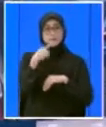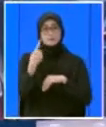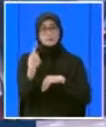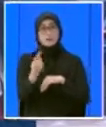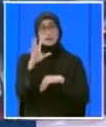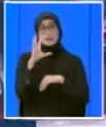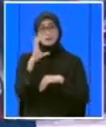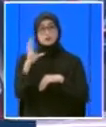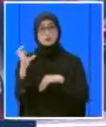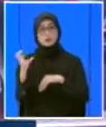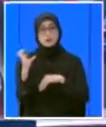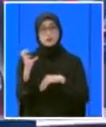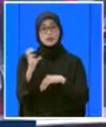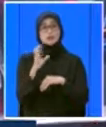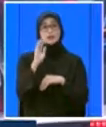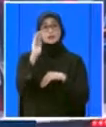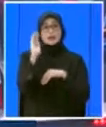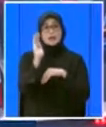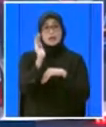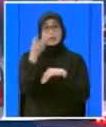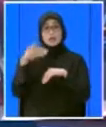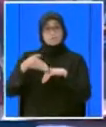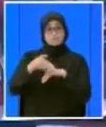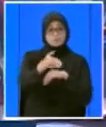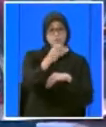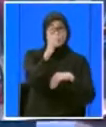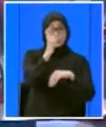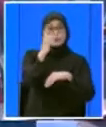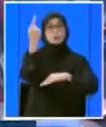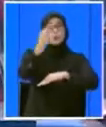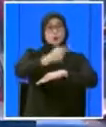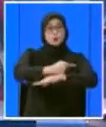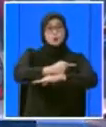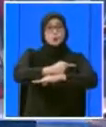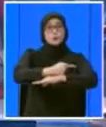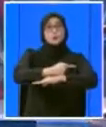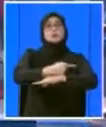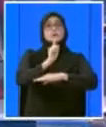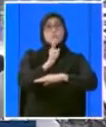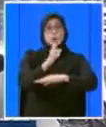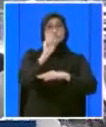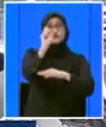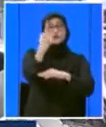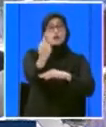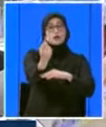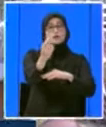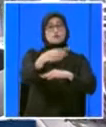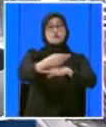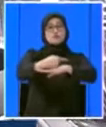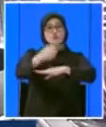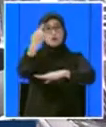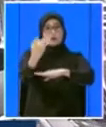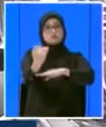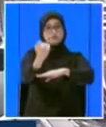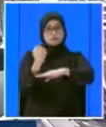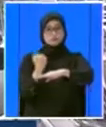5 sore dari arah Jakarta ini akan ditutup dan akan dibuka jalur dari arah Puncak Jawa Barat ke arah Jakarta.